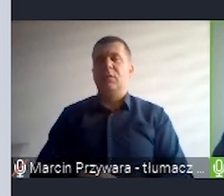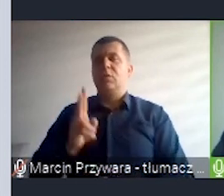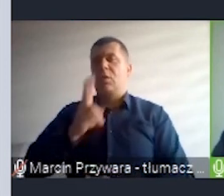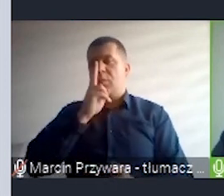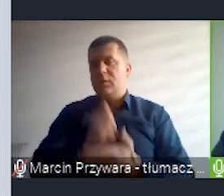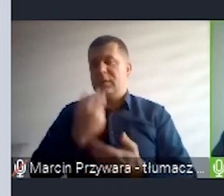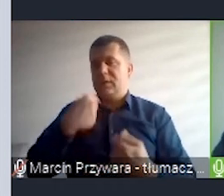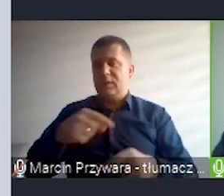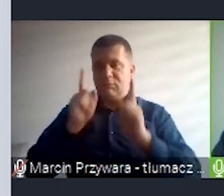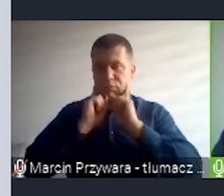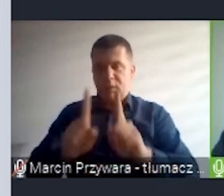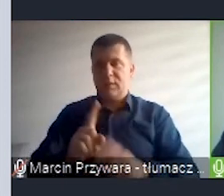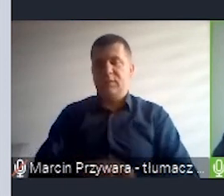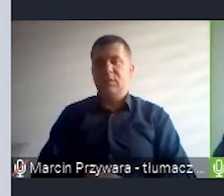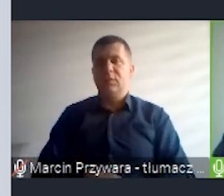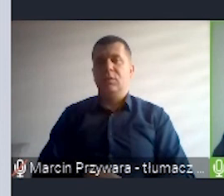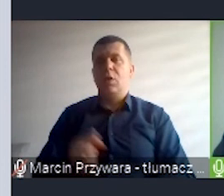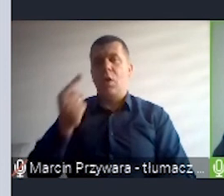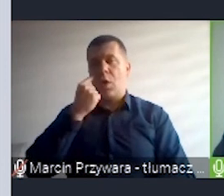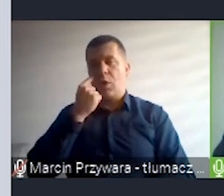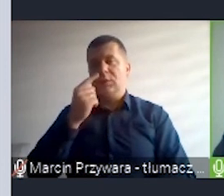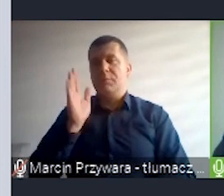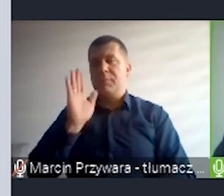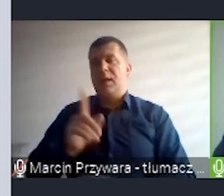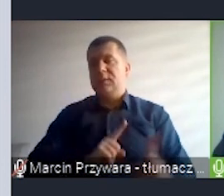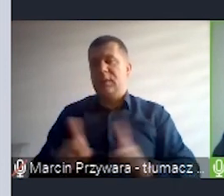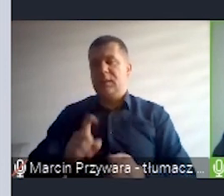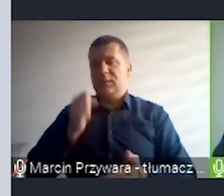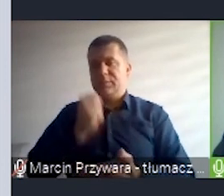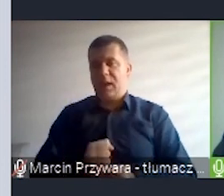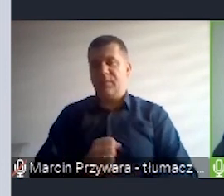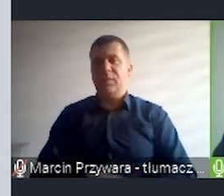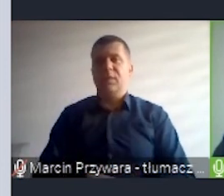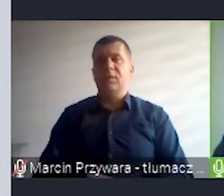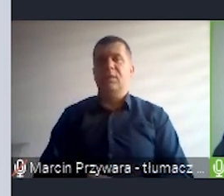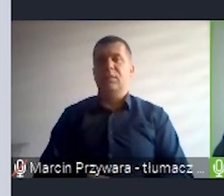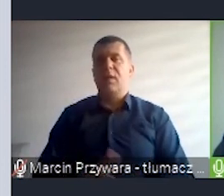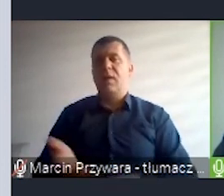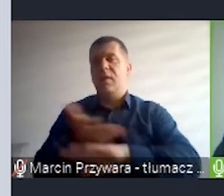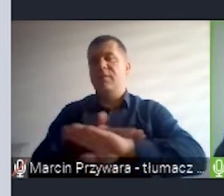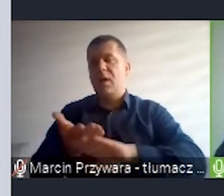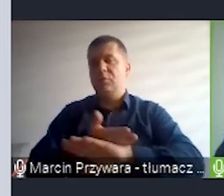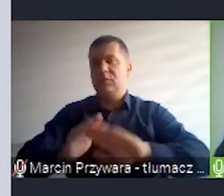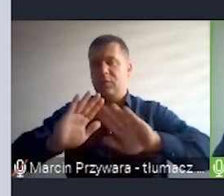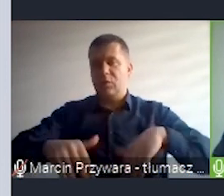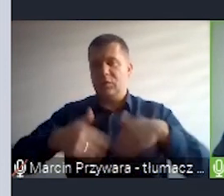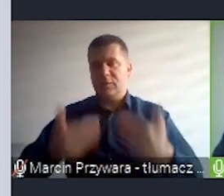poświadczenie nieprawdy co do okoliczności mających znaczenie prawne, czyli fałszywe oświadczenia,